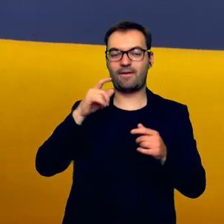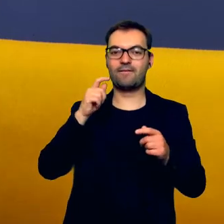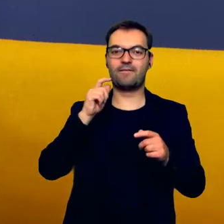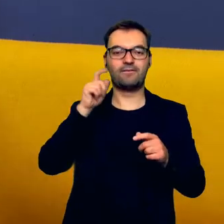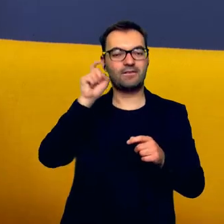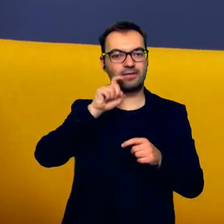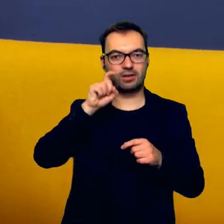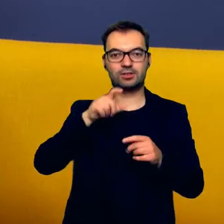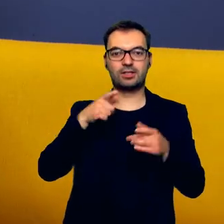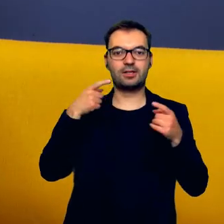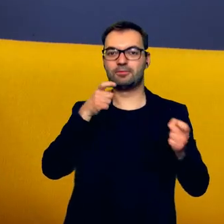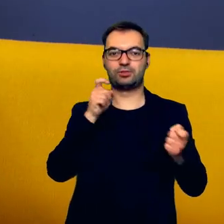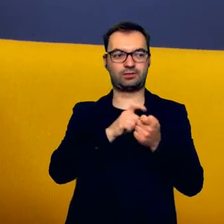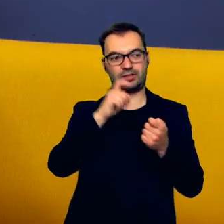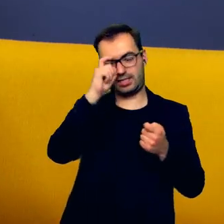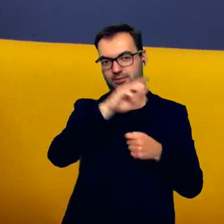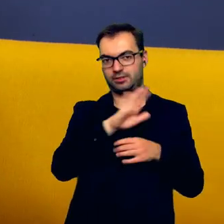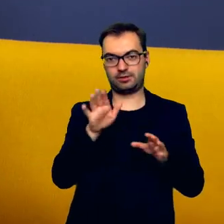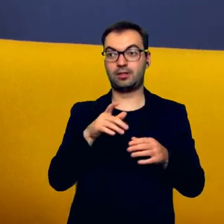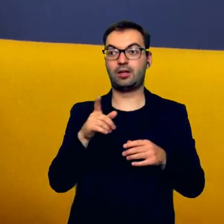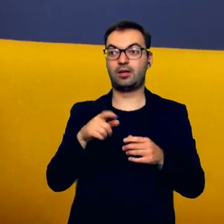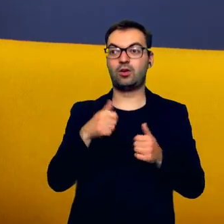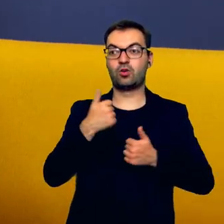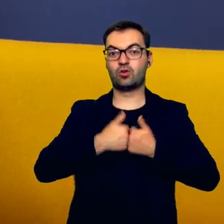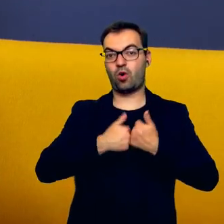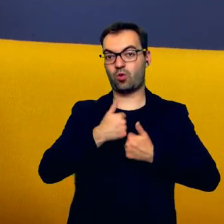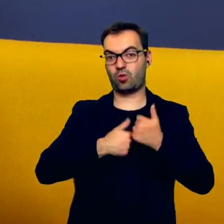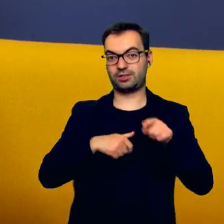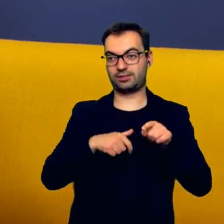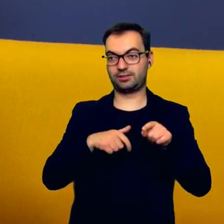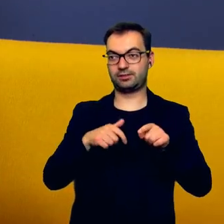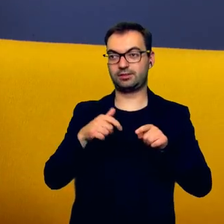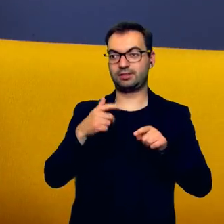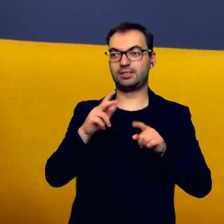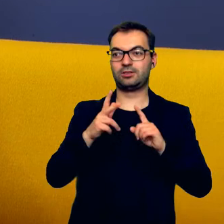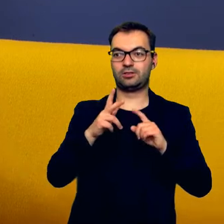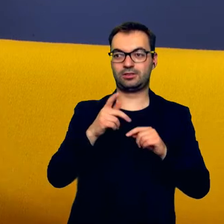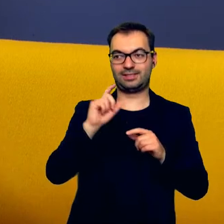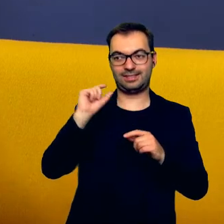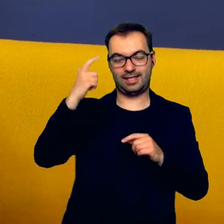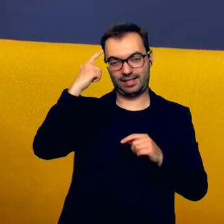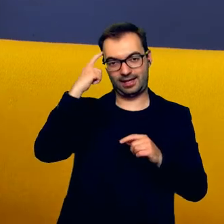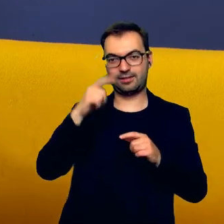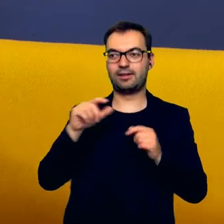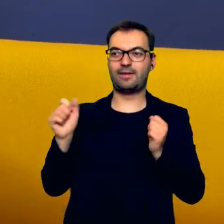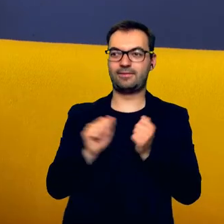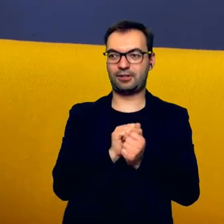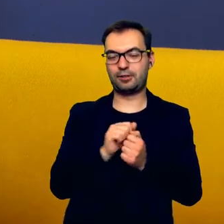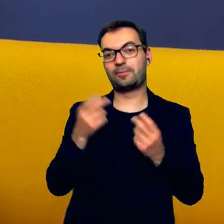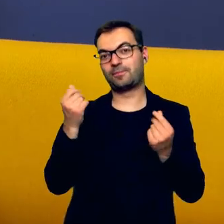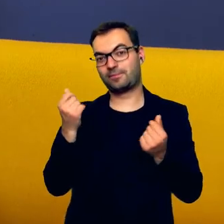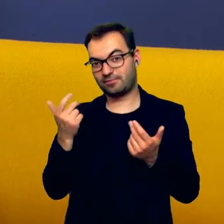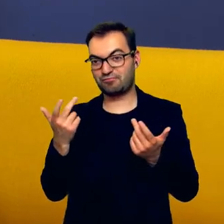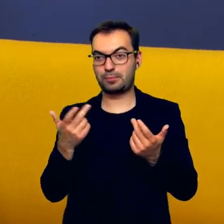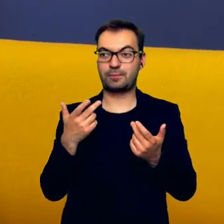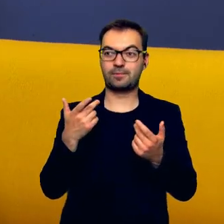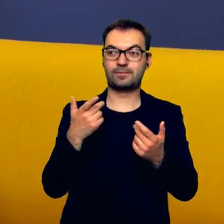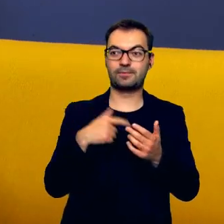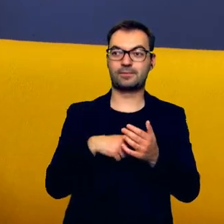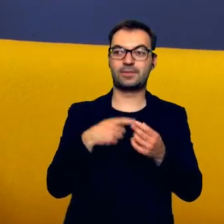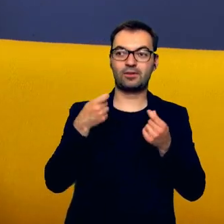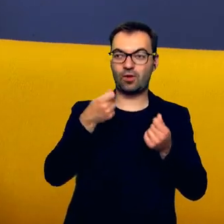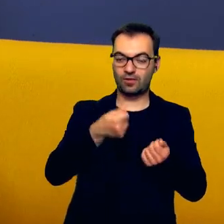której działania były skierowane przeciwko Niemcom. Natomiast konkurencją dla tej centrali, bo walczącą o pieniądze,